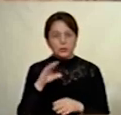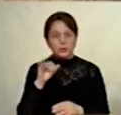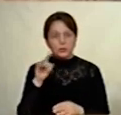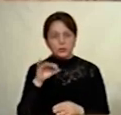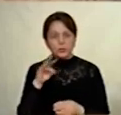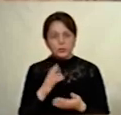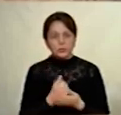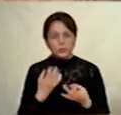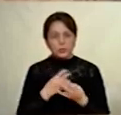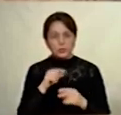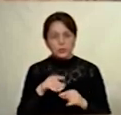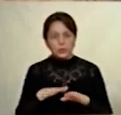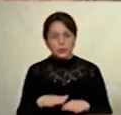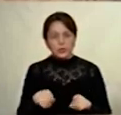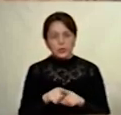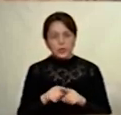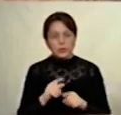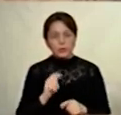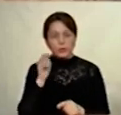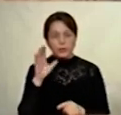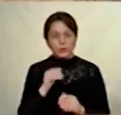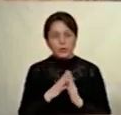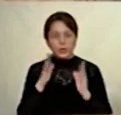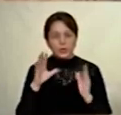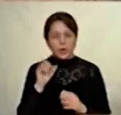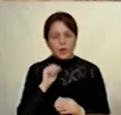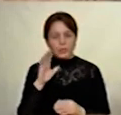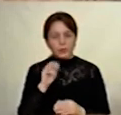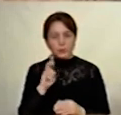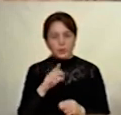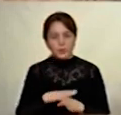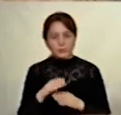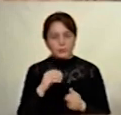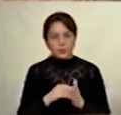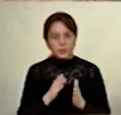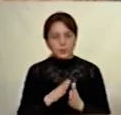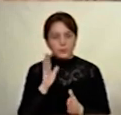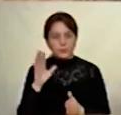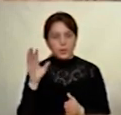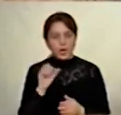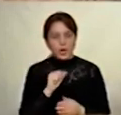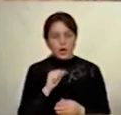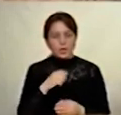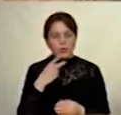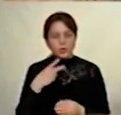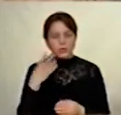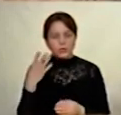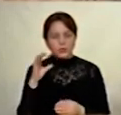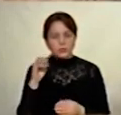Bu yerda ham bo'yi va enini A va B bilan belgilab olamiz. Demak, A 24 cm, B